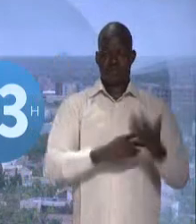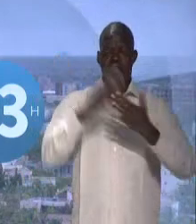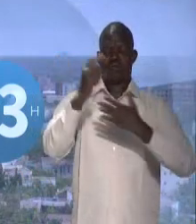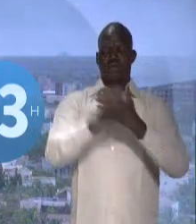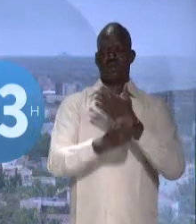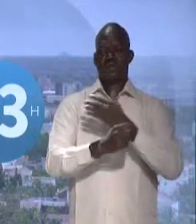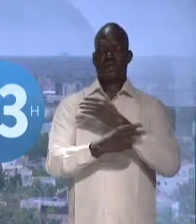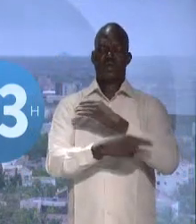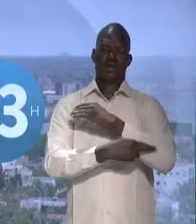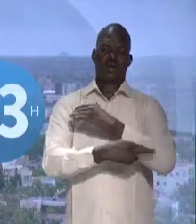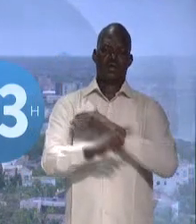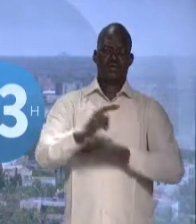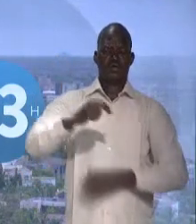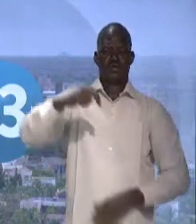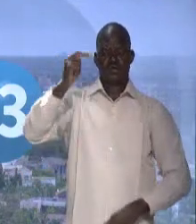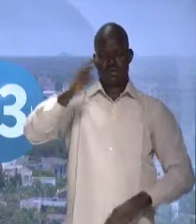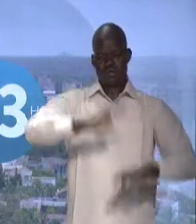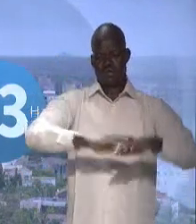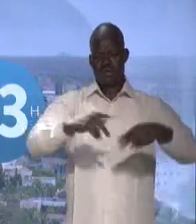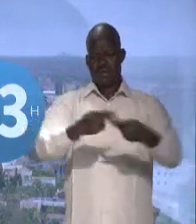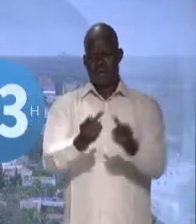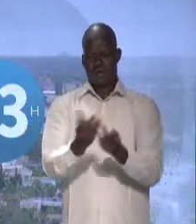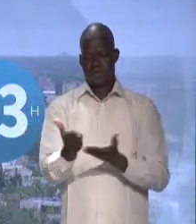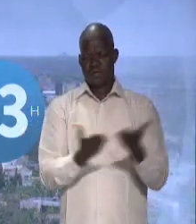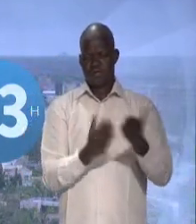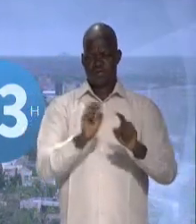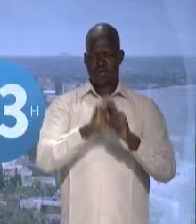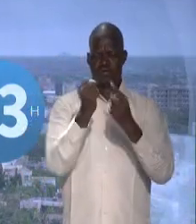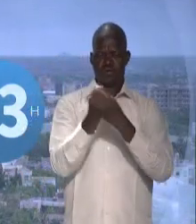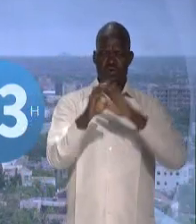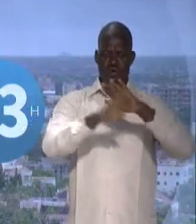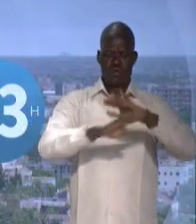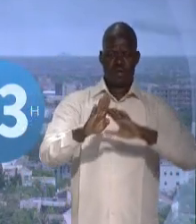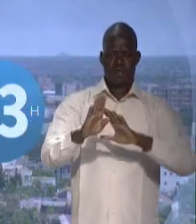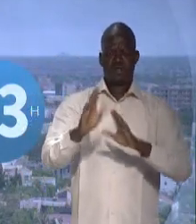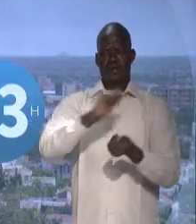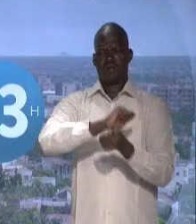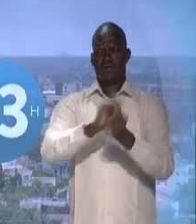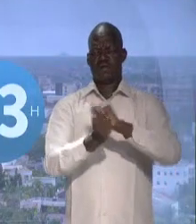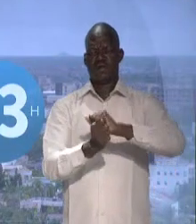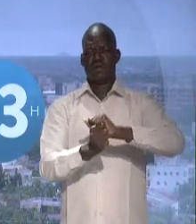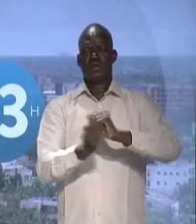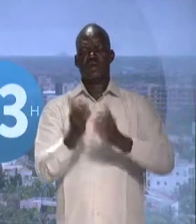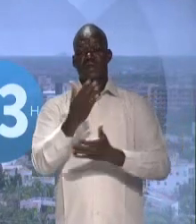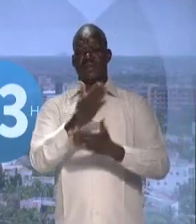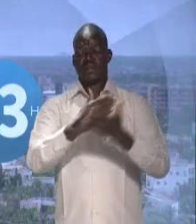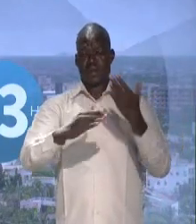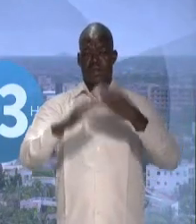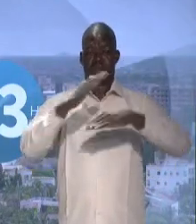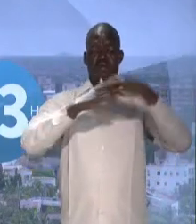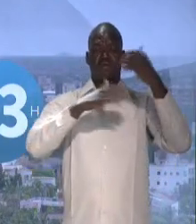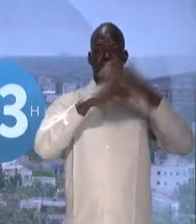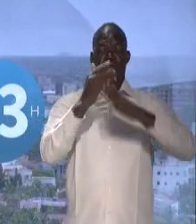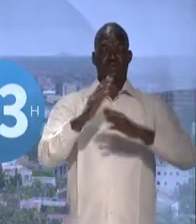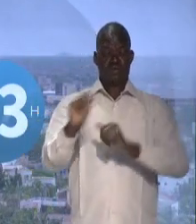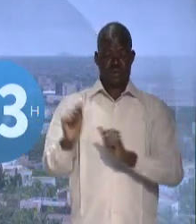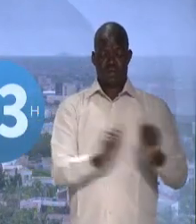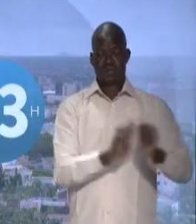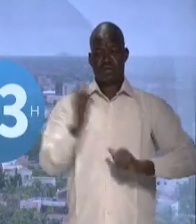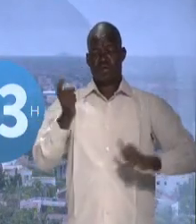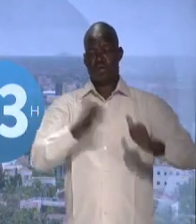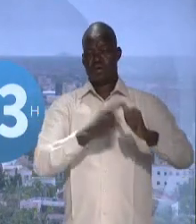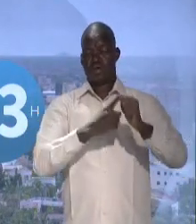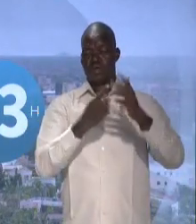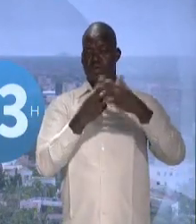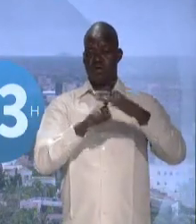Nord. La mise en place des services sociaux de base et la réhabilitation de certaines infrastructures sont des actions prioritaires pour le début